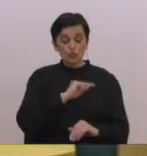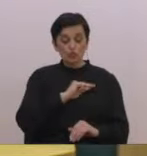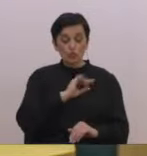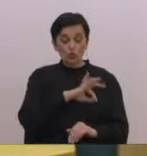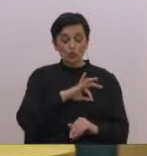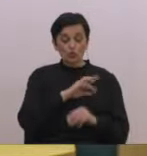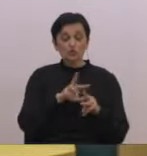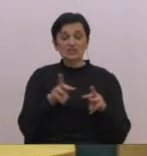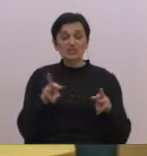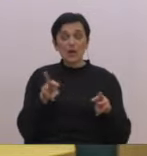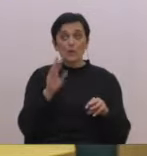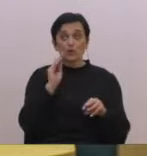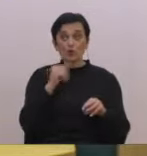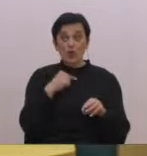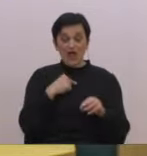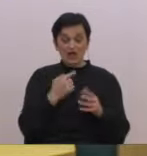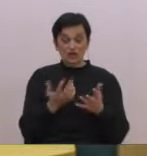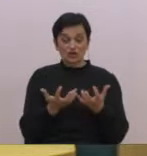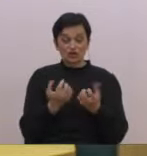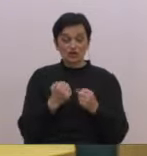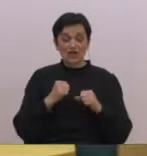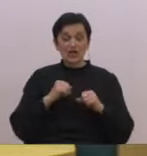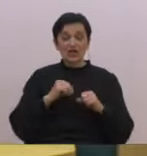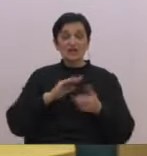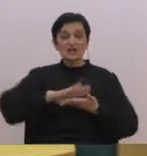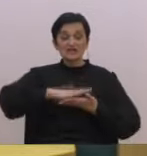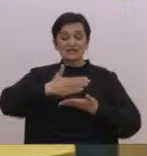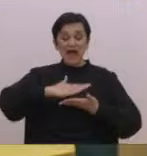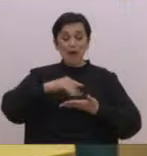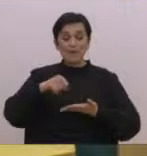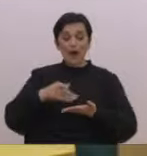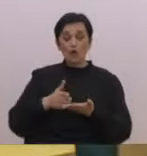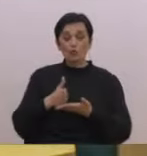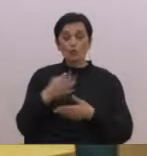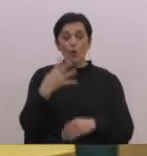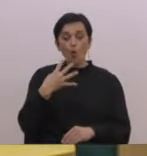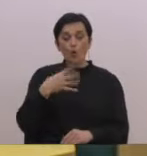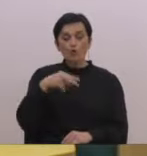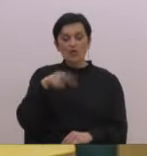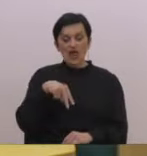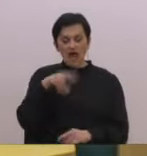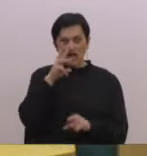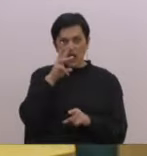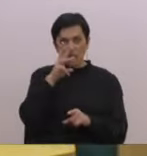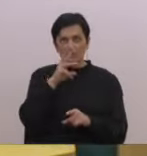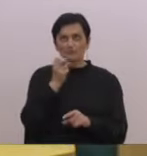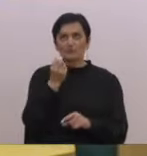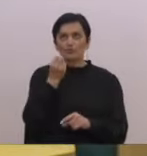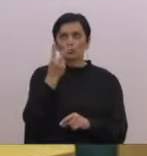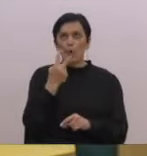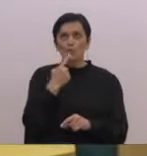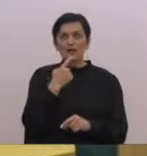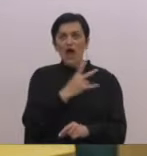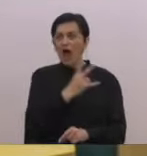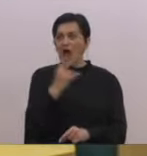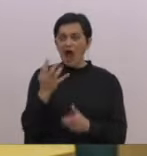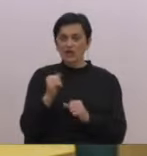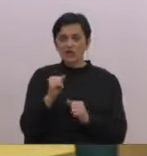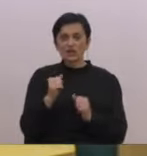justitsiis saministroshi ro chavibare sapasporto mimartuleba 40 lari iqo khelpasi romasats saert 12 tseli ariqebda aravinda